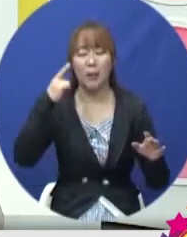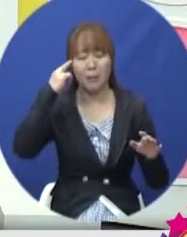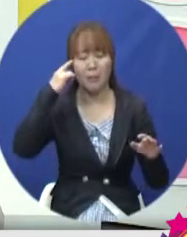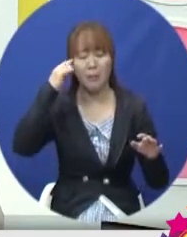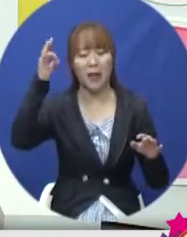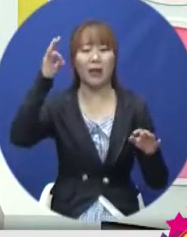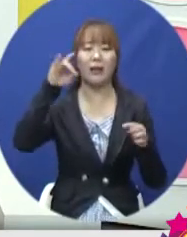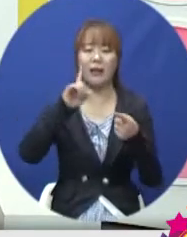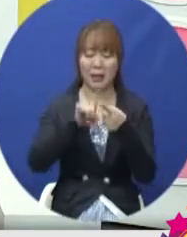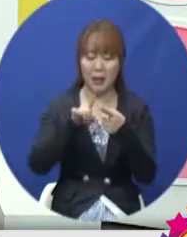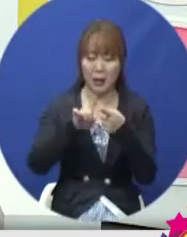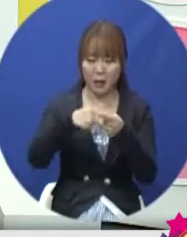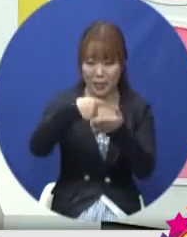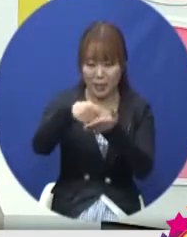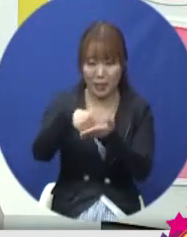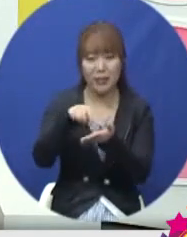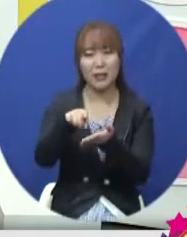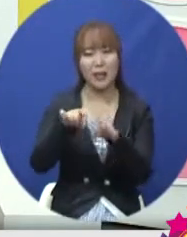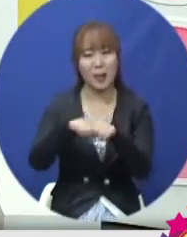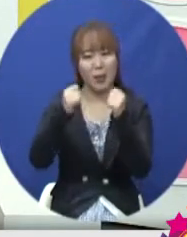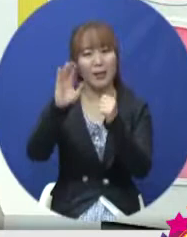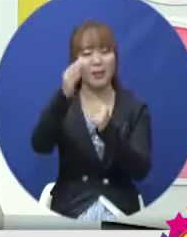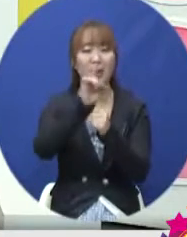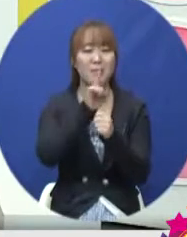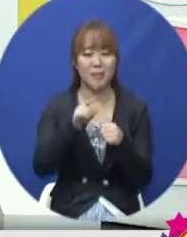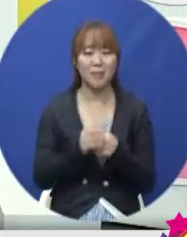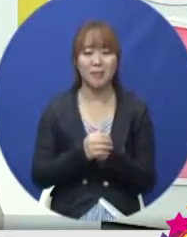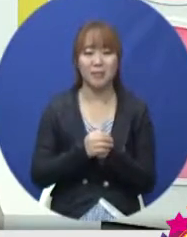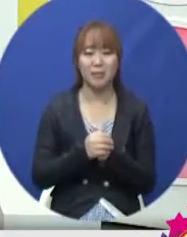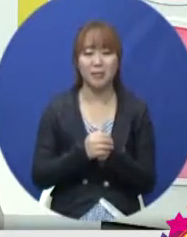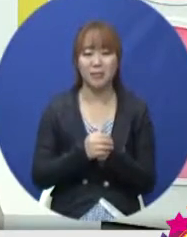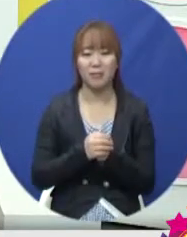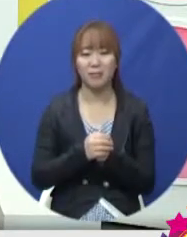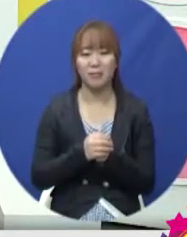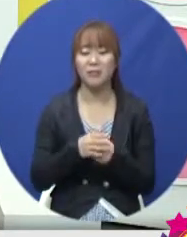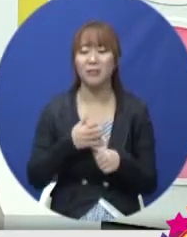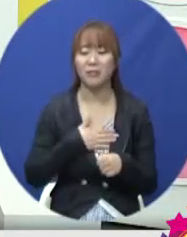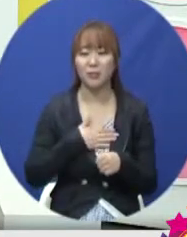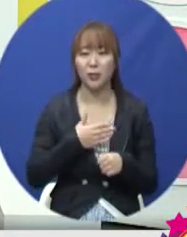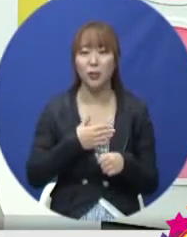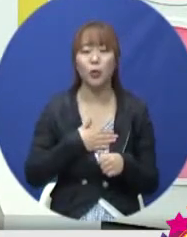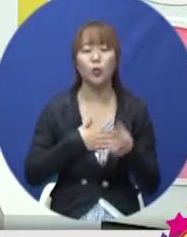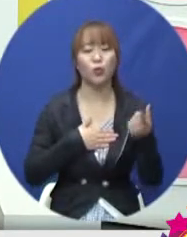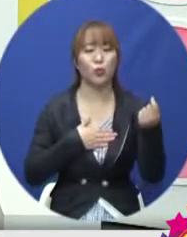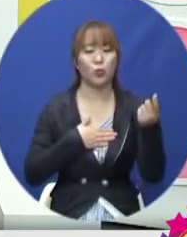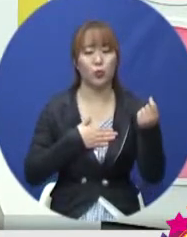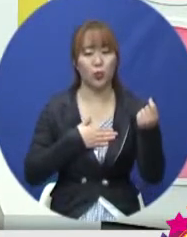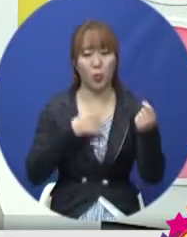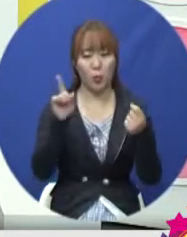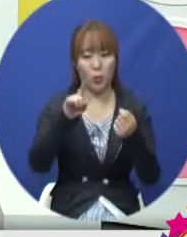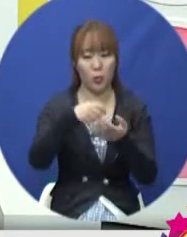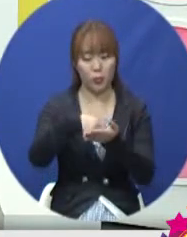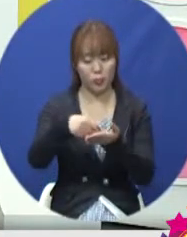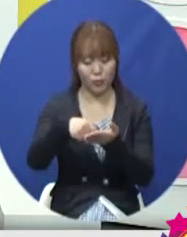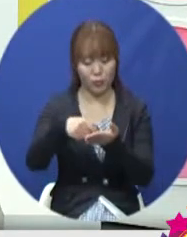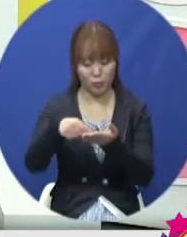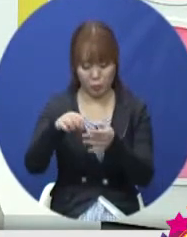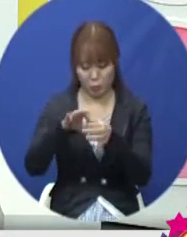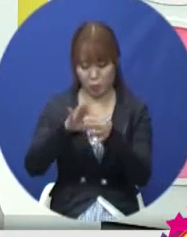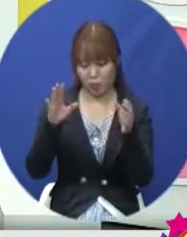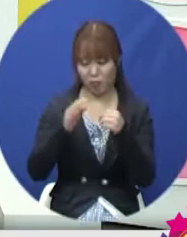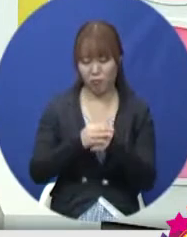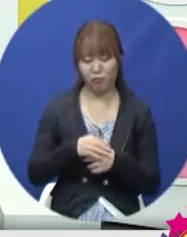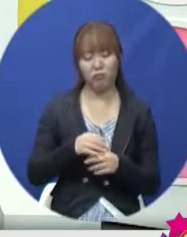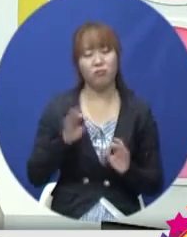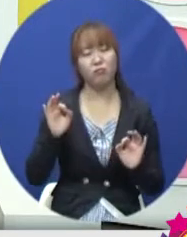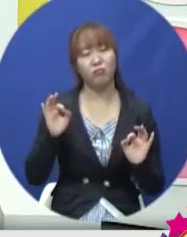떠오른 가사를 쓰시는 그게 히트가 된다고 선생님들 그러시던데 저도, 우리 아버님 저도 그래요. 뭘 쓰든지 네.